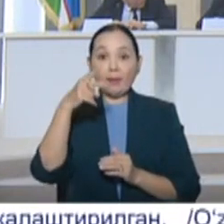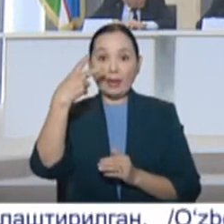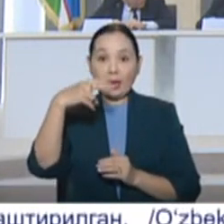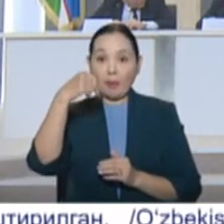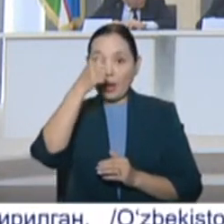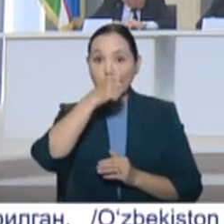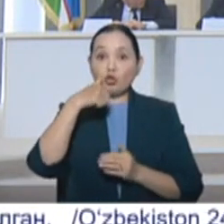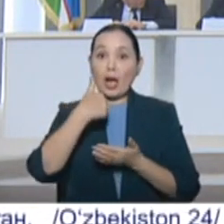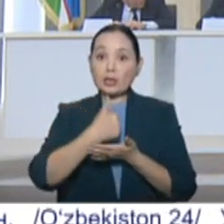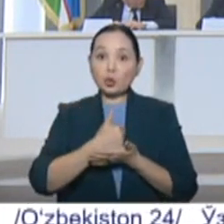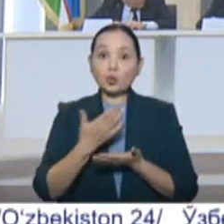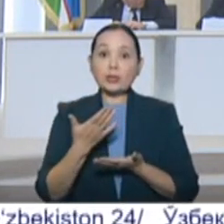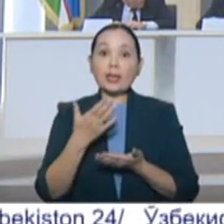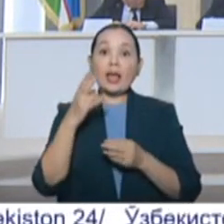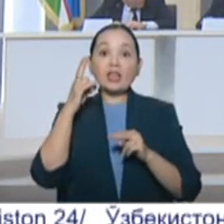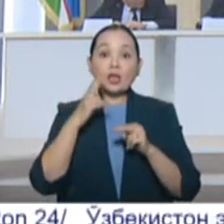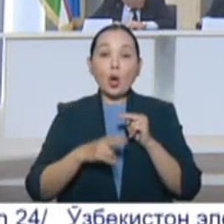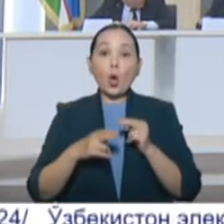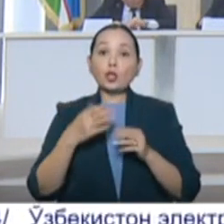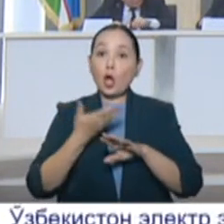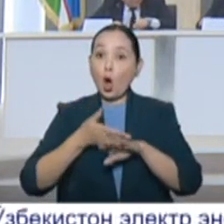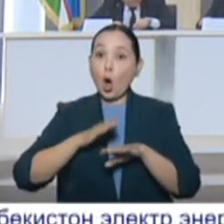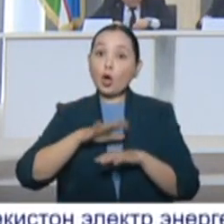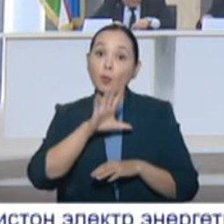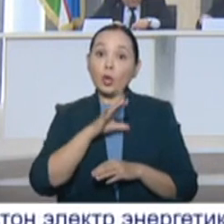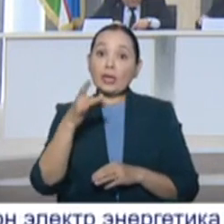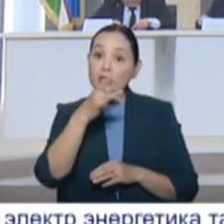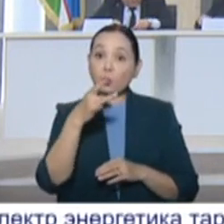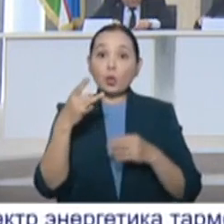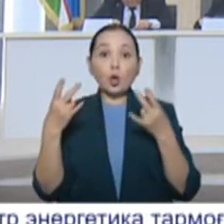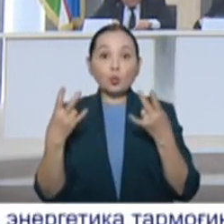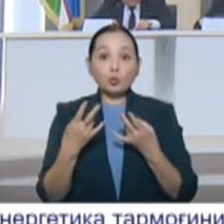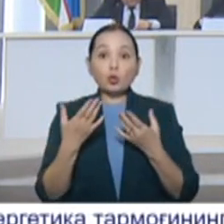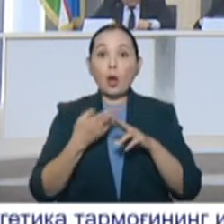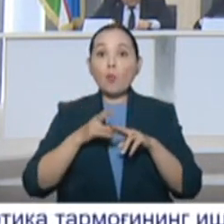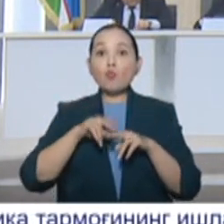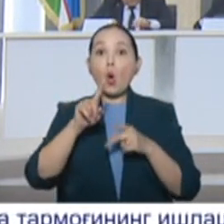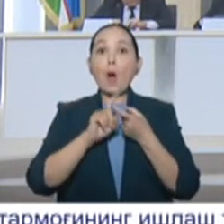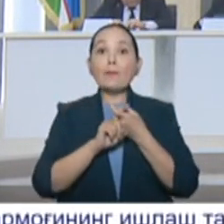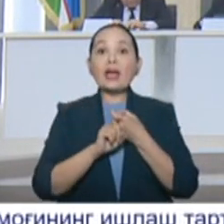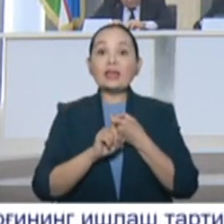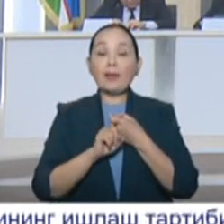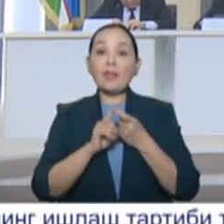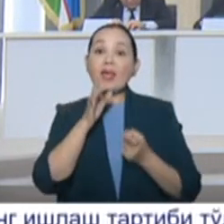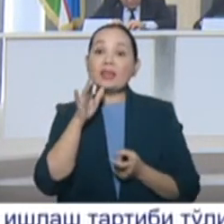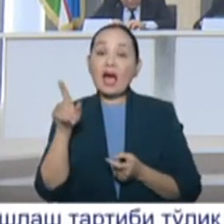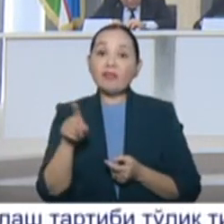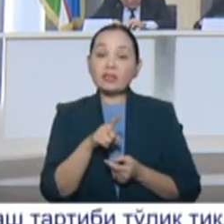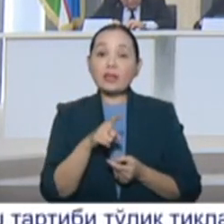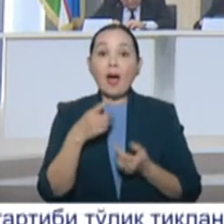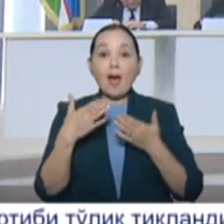2019-2020 yillik asosiy nihoyatda og'ir bo'lgan respublikamiz uchun bu pandemiya davrida. Endi pandemiya davrida